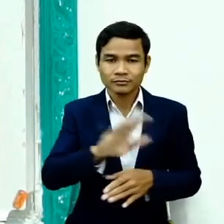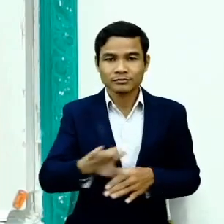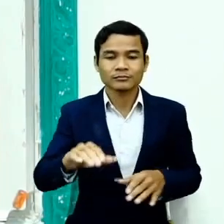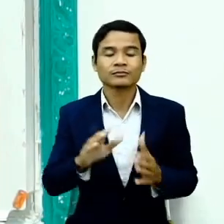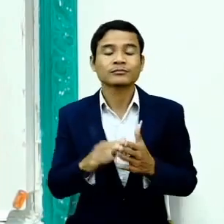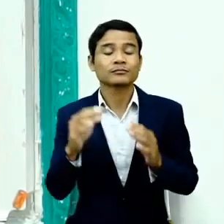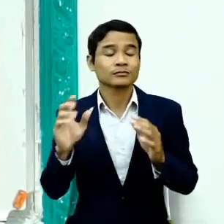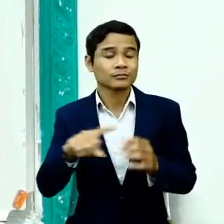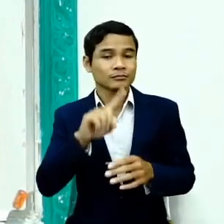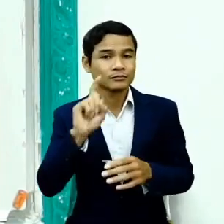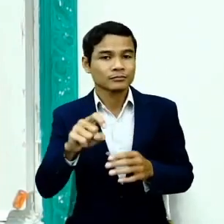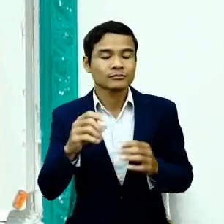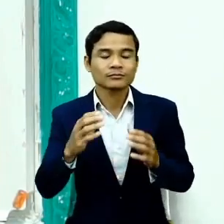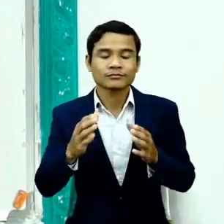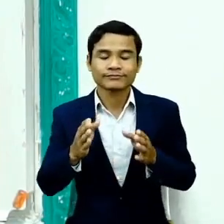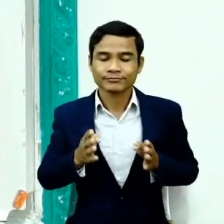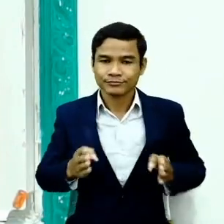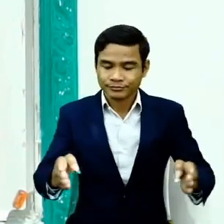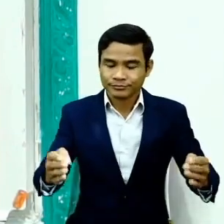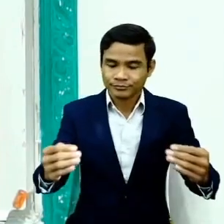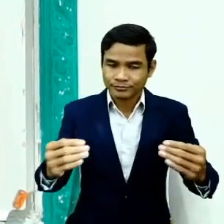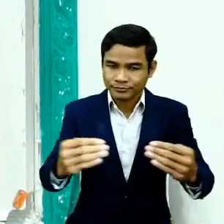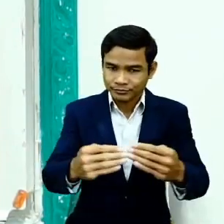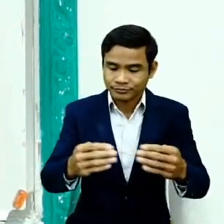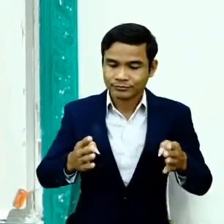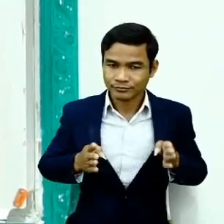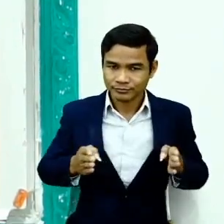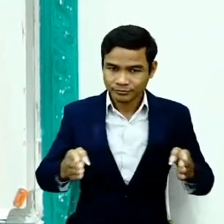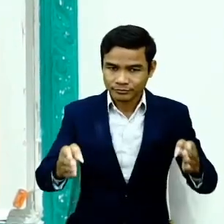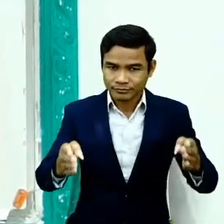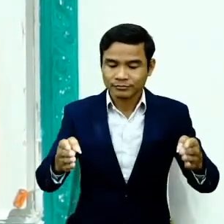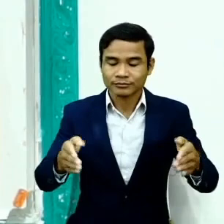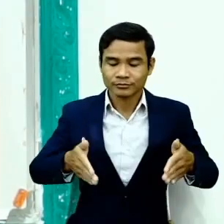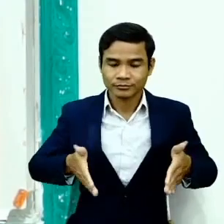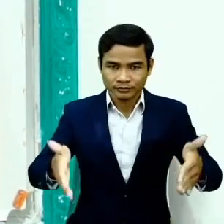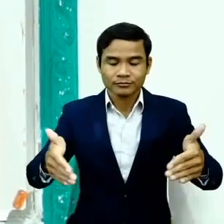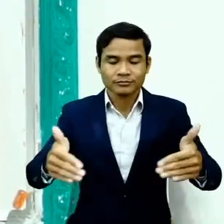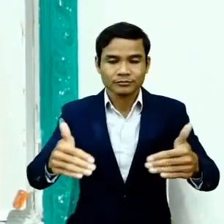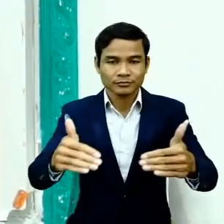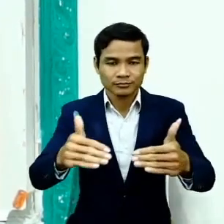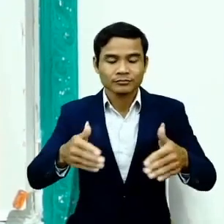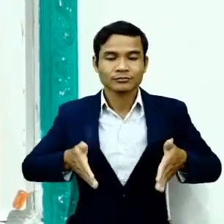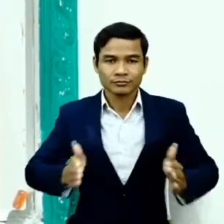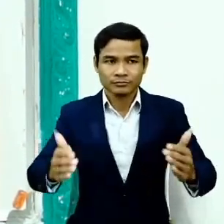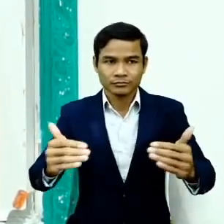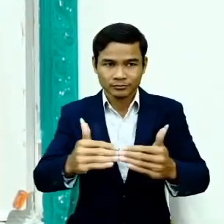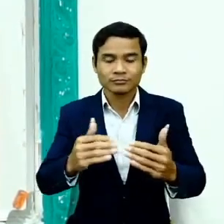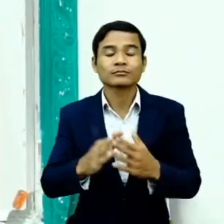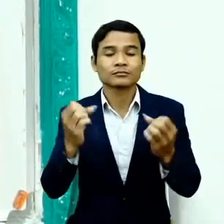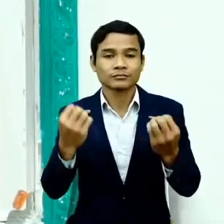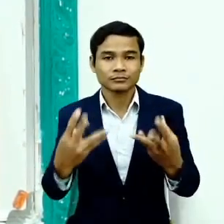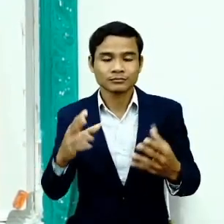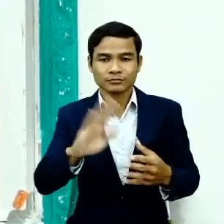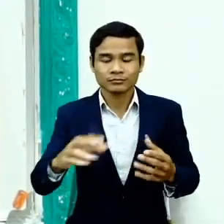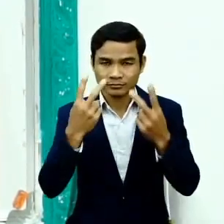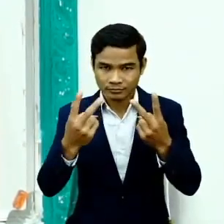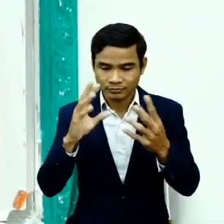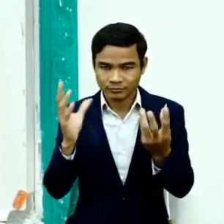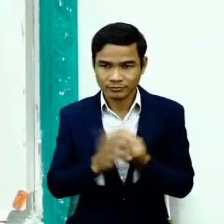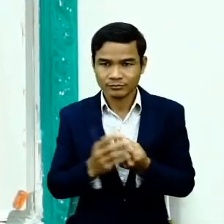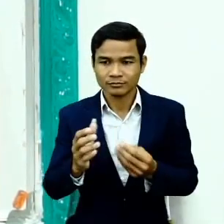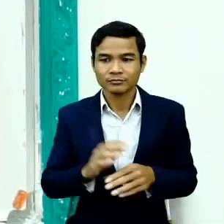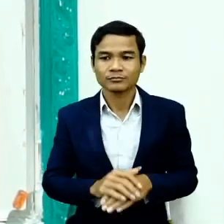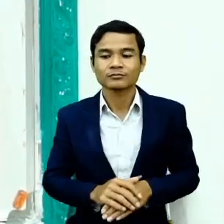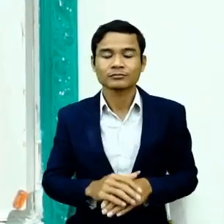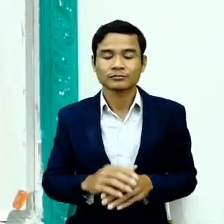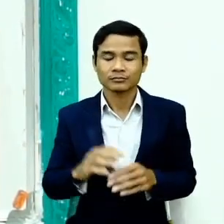ไตรได้เนยได้เนยซอลนะก็นะจ้ารบตุ่มงนไตรได้เนยซอลจ้าโปรเกสซูรบตาสร้างนุ่นเนยซอลไตรประหารผลมานะก็นะจ้า chàng chàng con mới mời tặng ọc ní rốt tùm nguồn